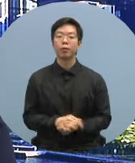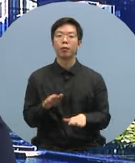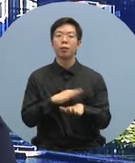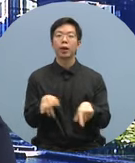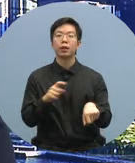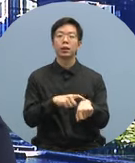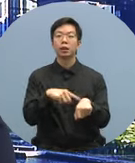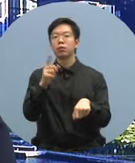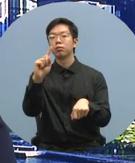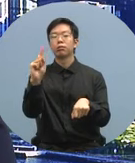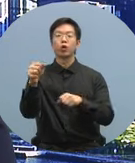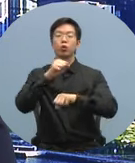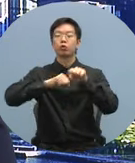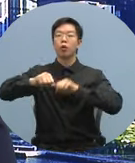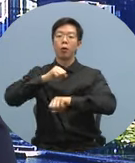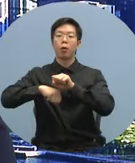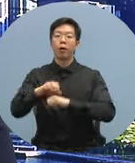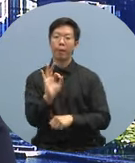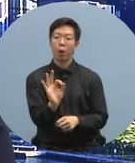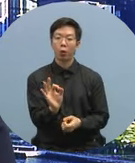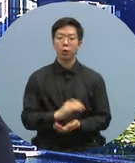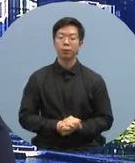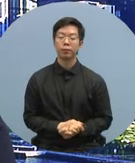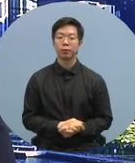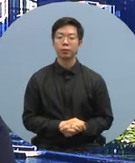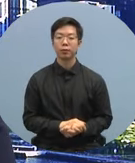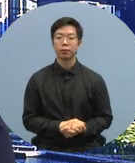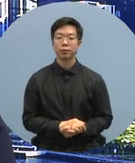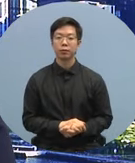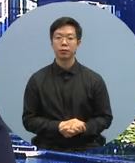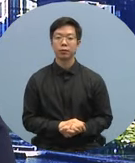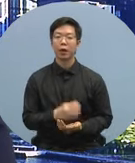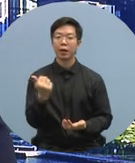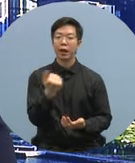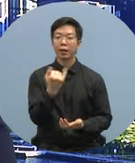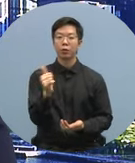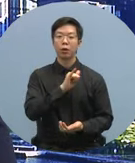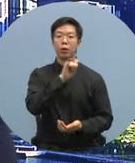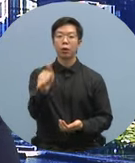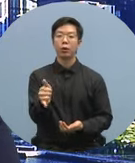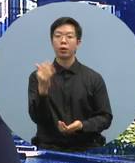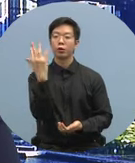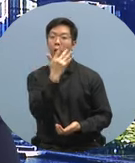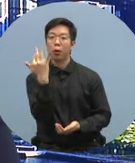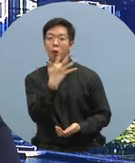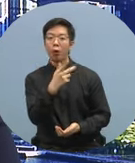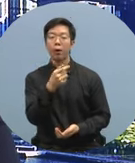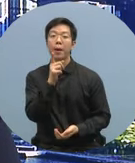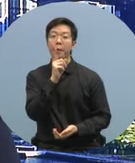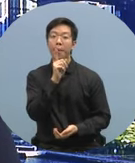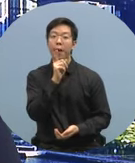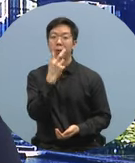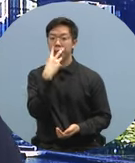都冇咩特別嘅活動啦，咁除咗有時會去佢媽媽嗰度見過